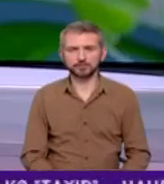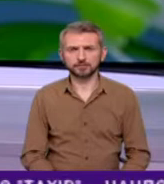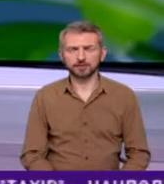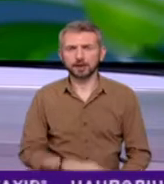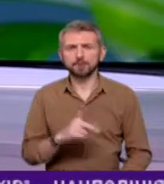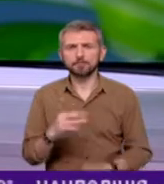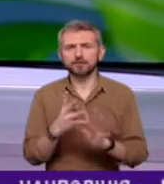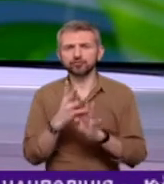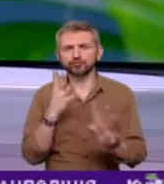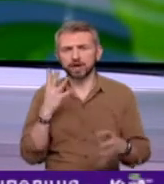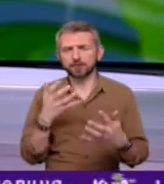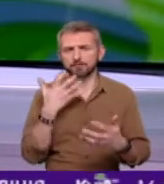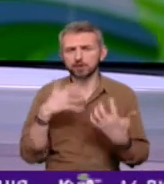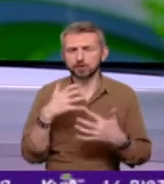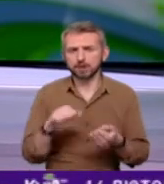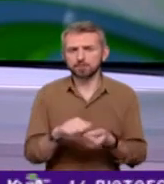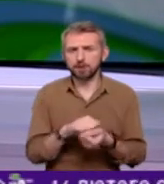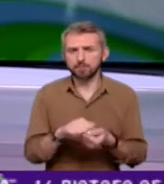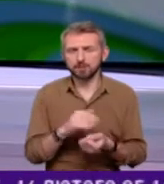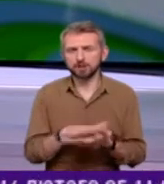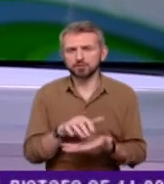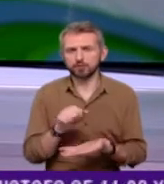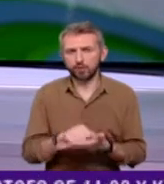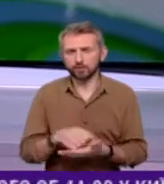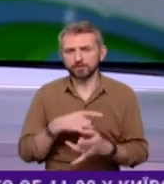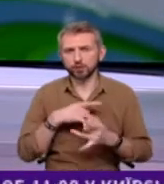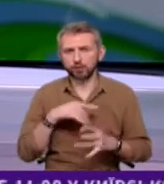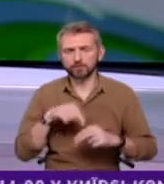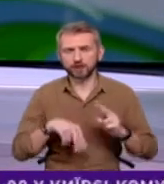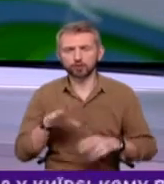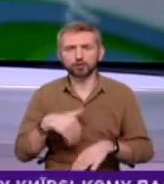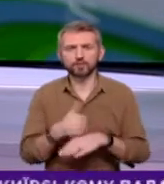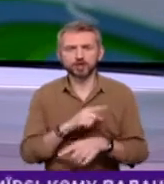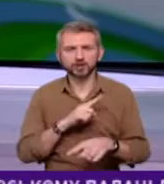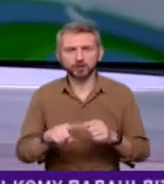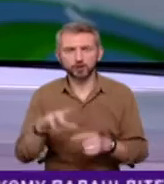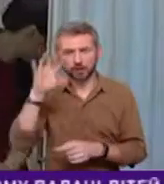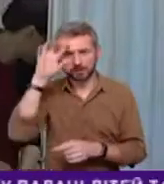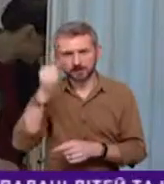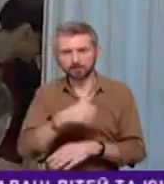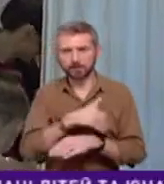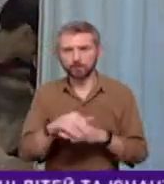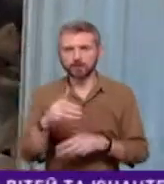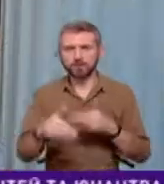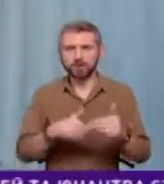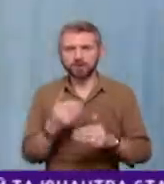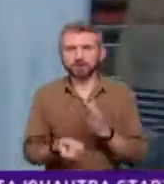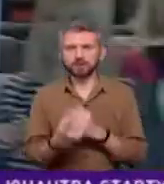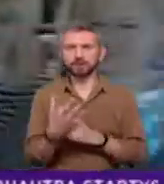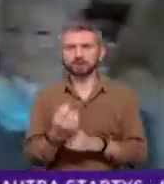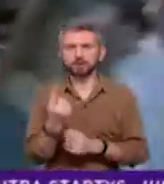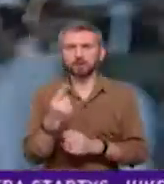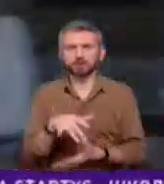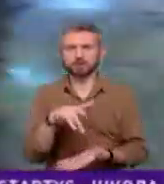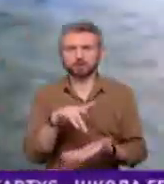Без черг, метушні, з паперами і зіпсованого святкового настрою, головне швидко. На Бесарабці, на вулиці Басейні, з'явився ще один